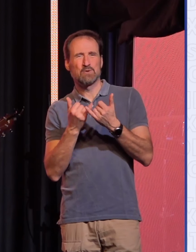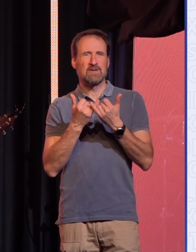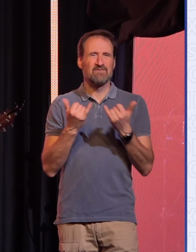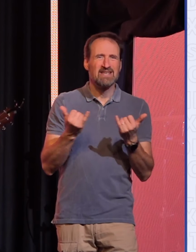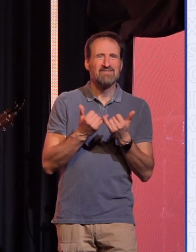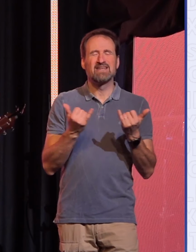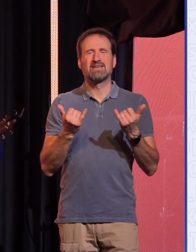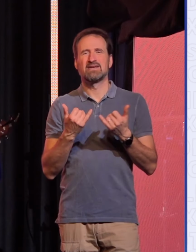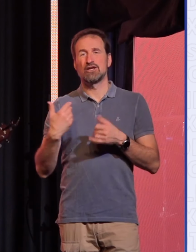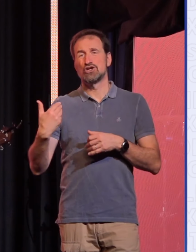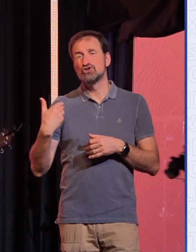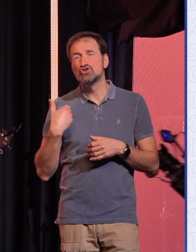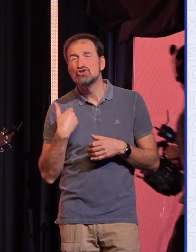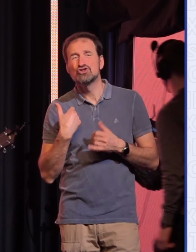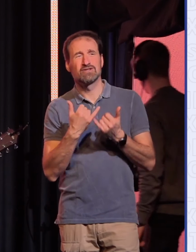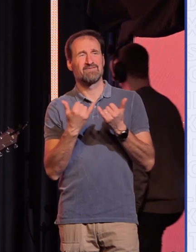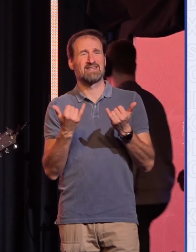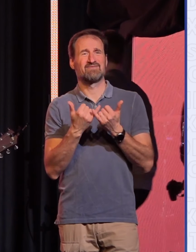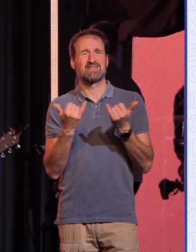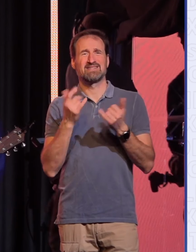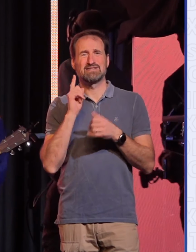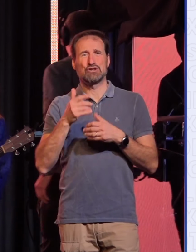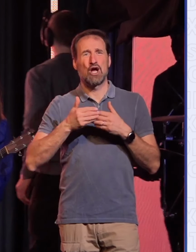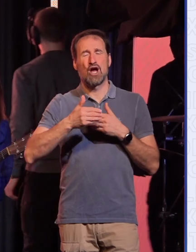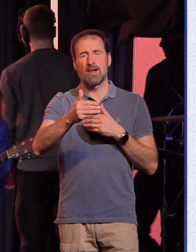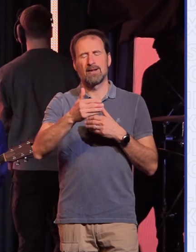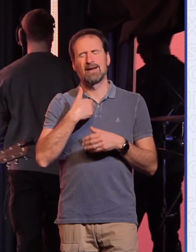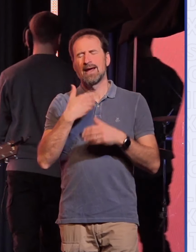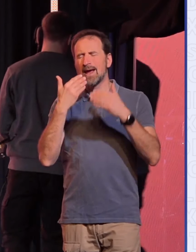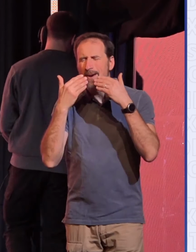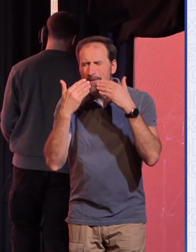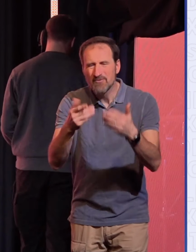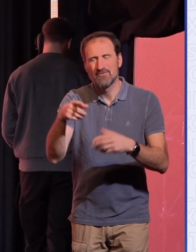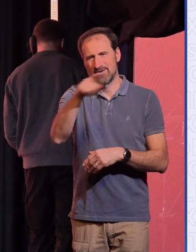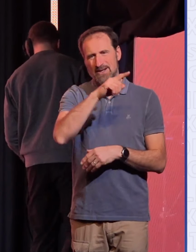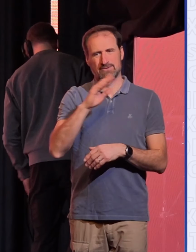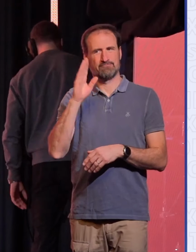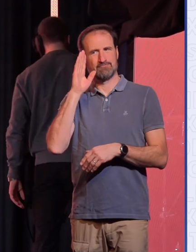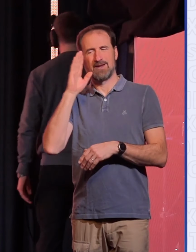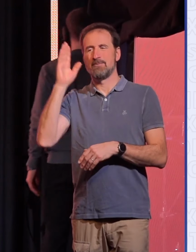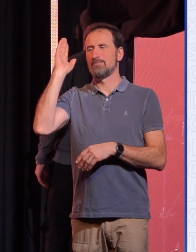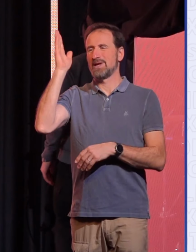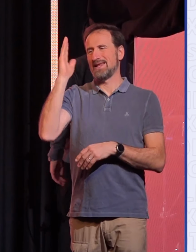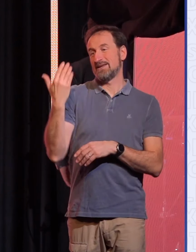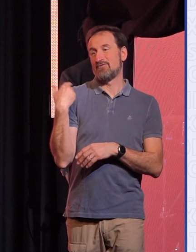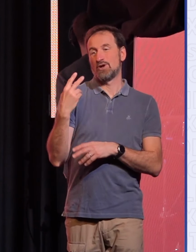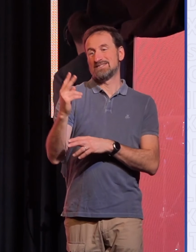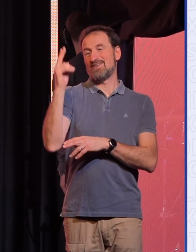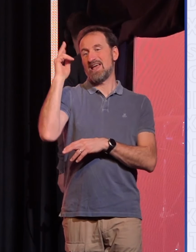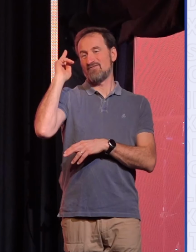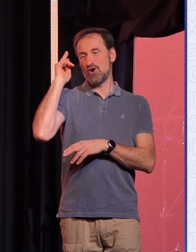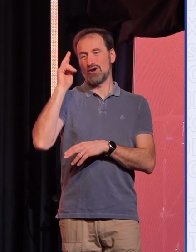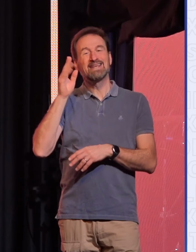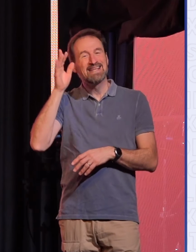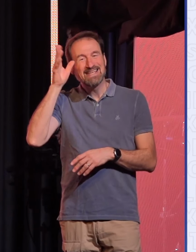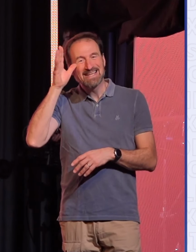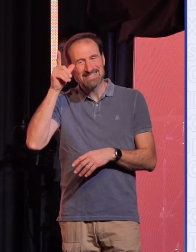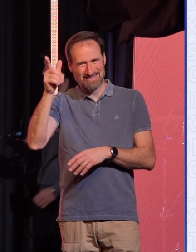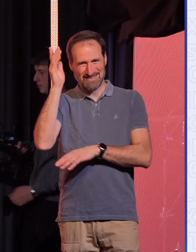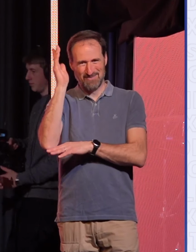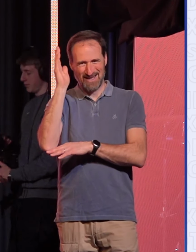Predigt von vor 2 Wochen von der Iris an. Die ist einfach hammerstark und ich kann euch echt ermutigen dazu, weil ich habe es mir jetzt schon ein